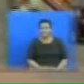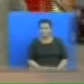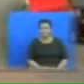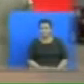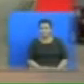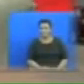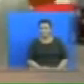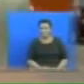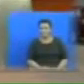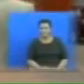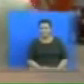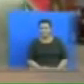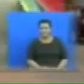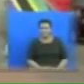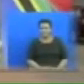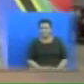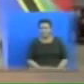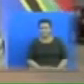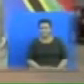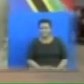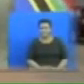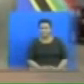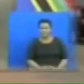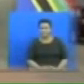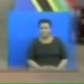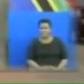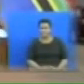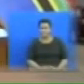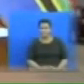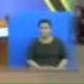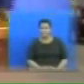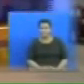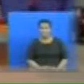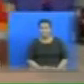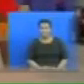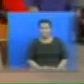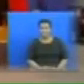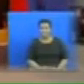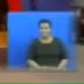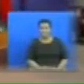Thank you.